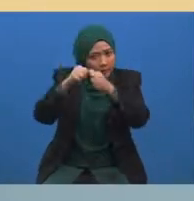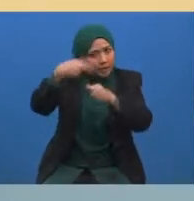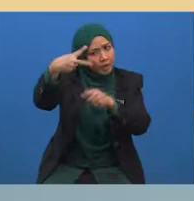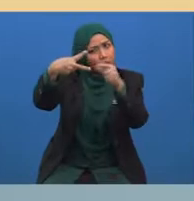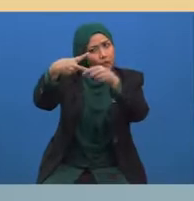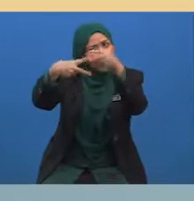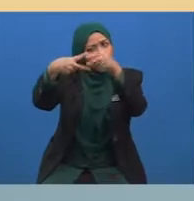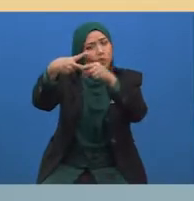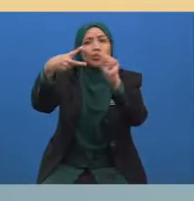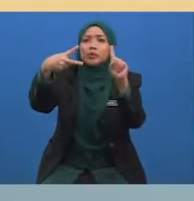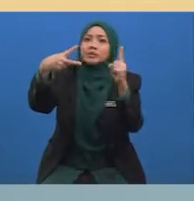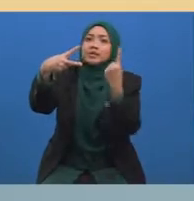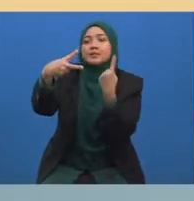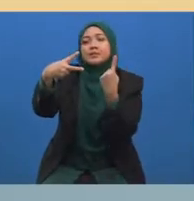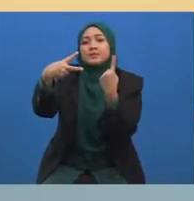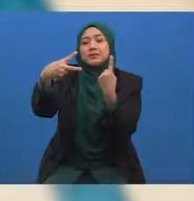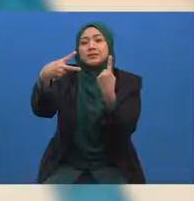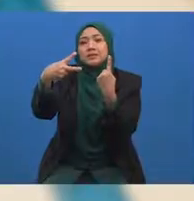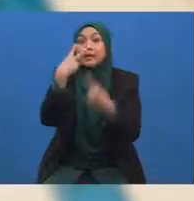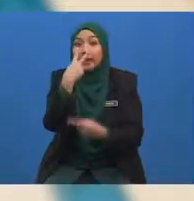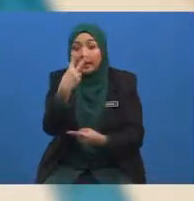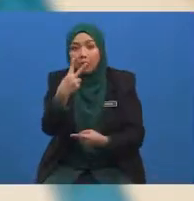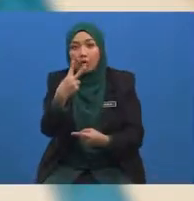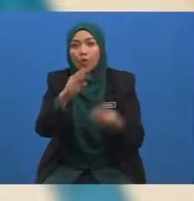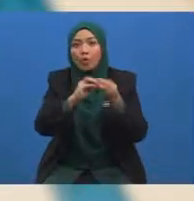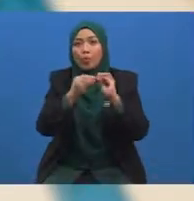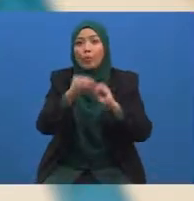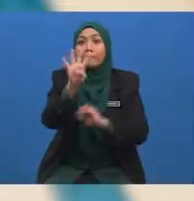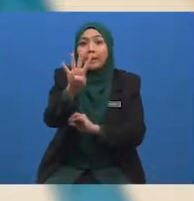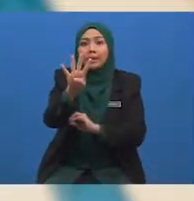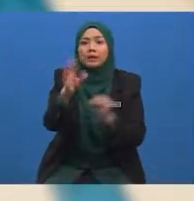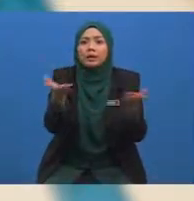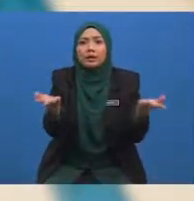cuba selesaikan contoh yang keempat ini.